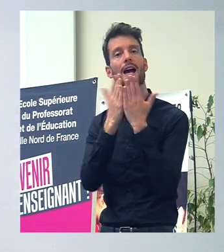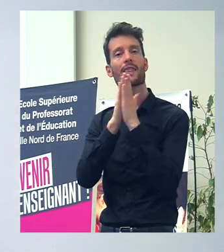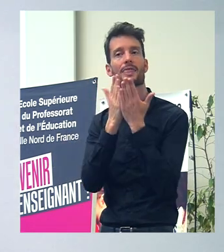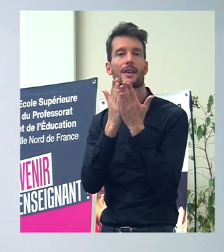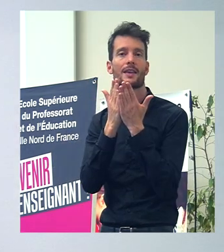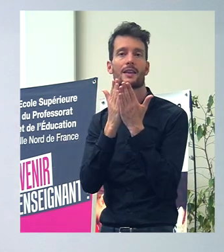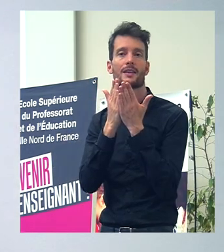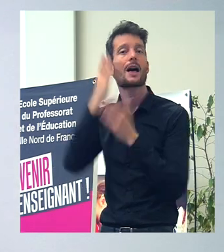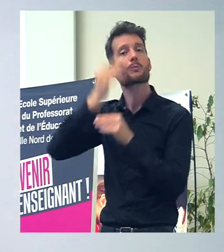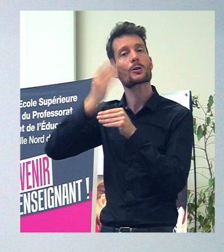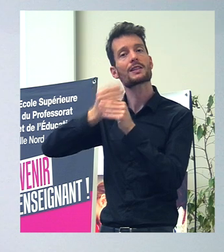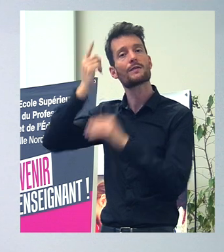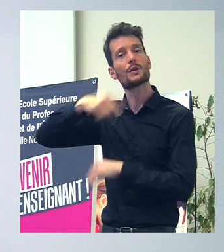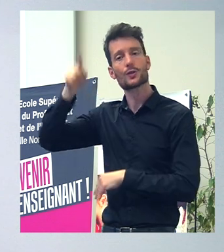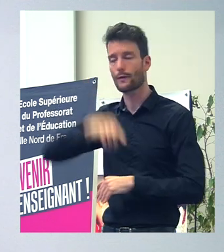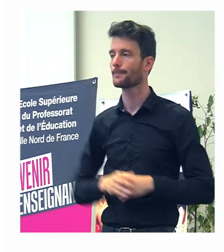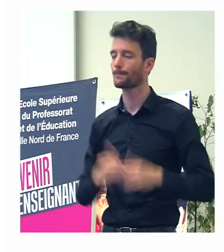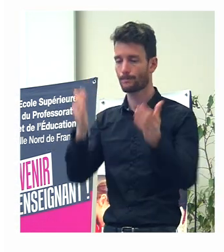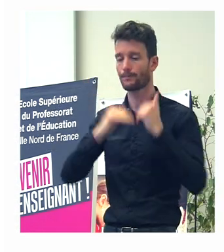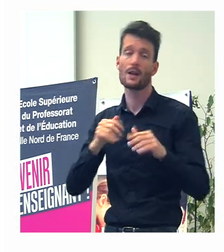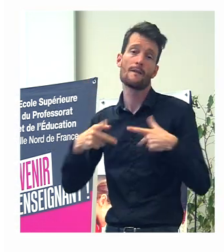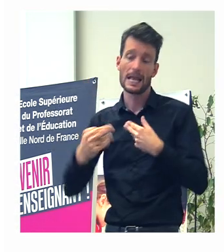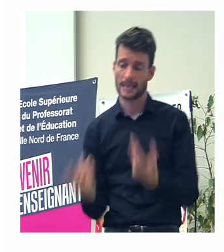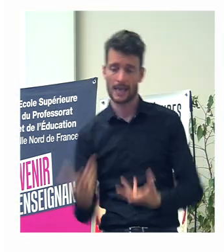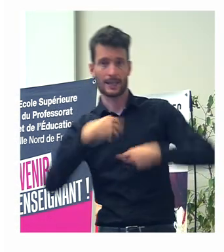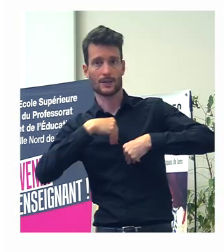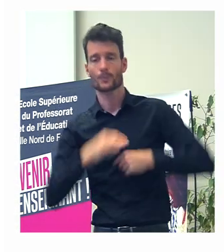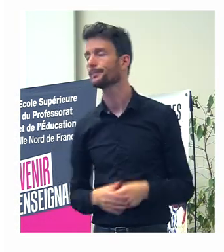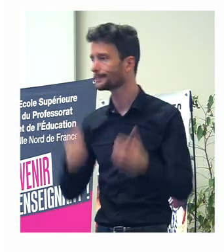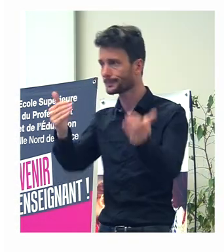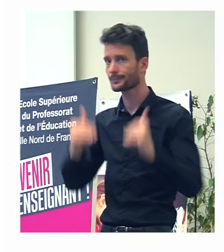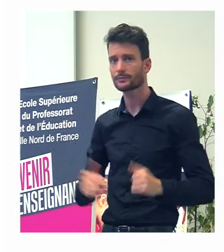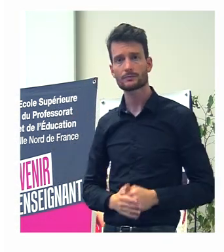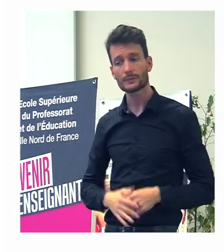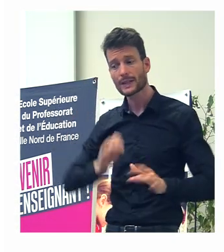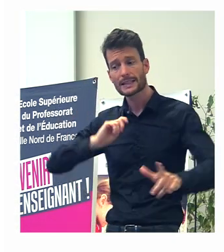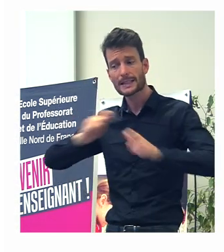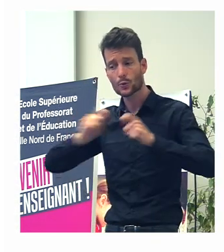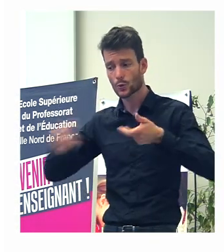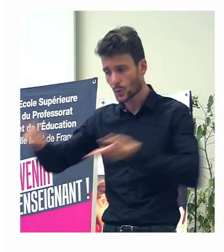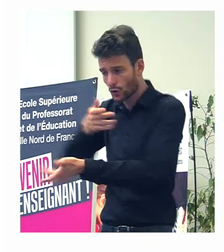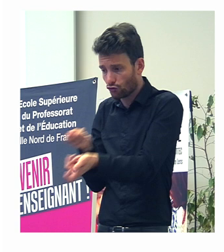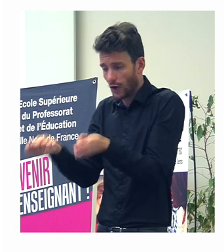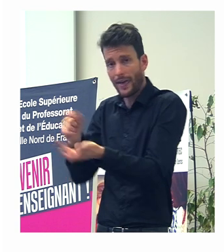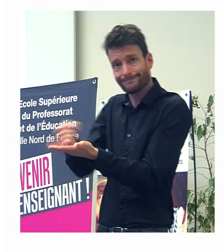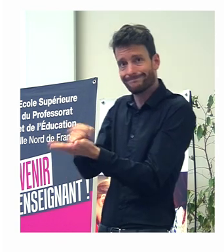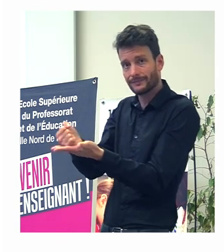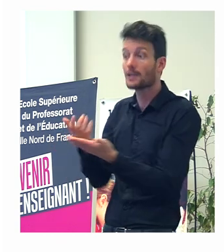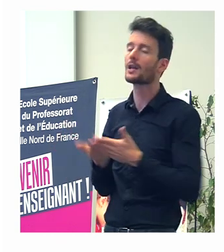Prévoir une phase d'intégration, voilà. Au niveau de la conduite de la discussion, ce sont des problèmes assez techniques.